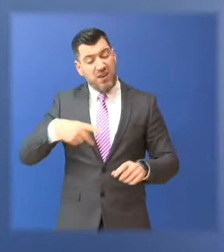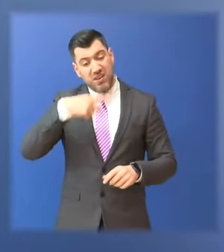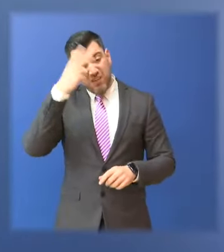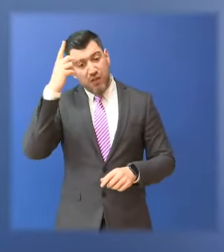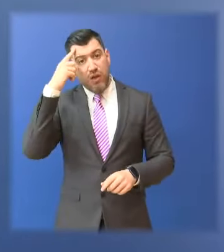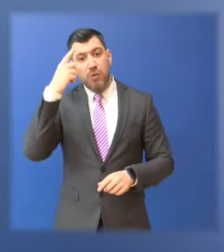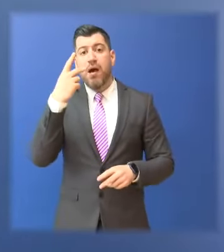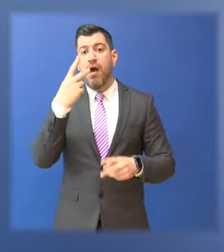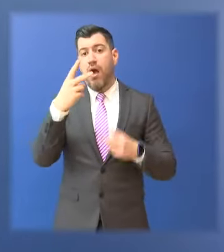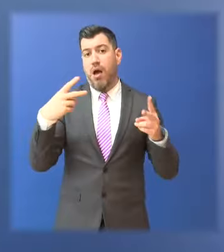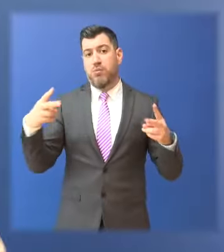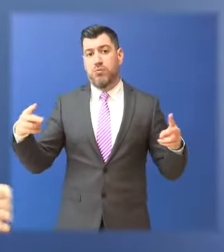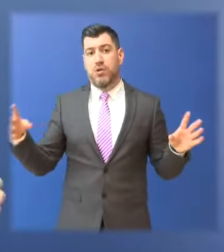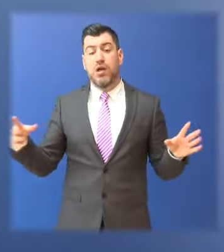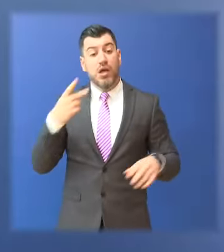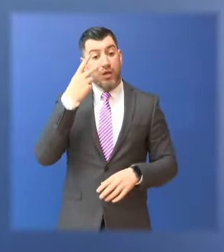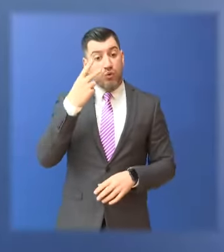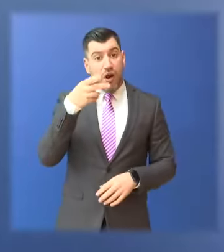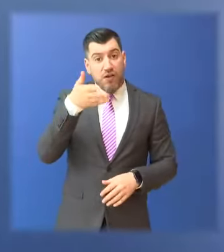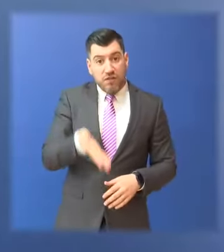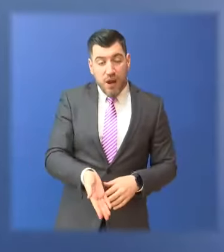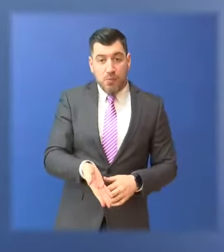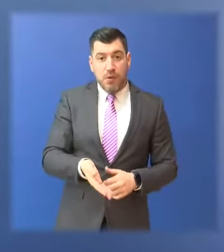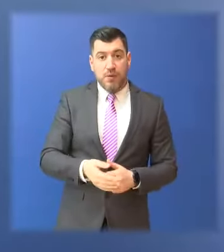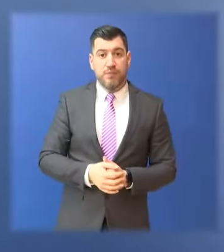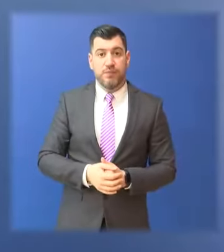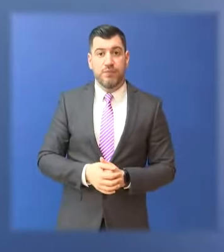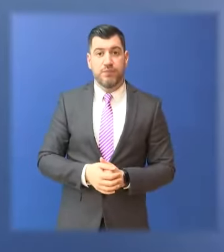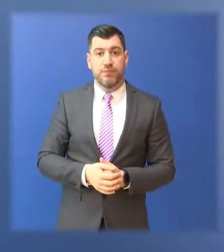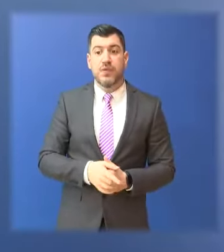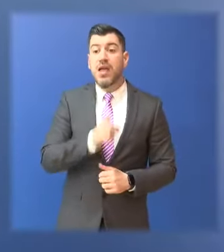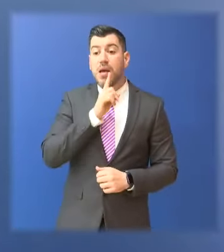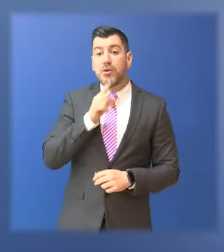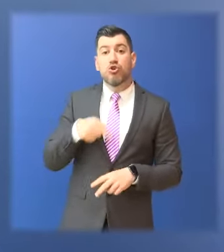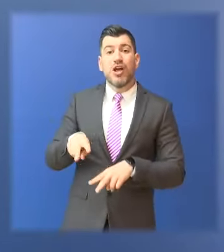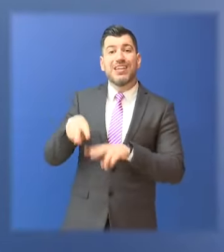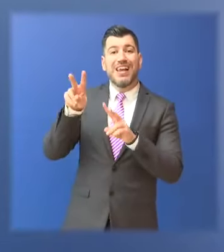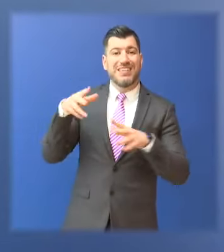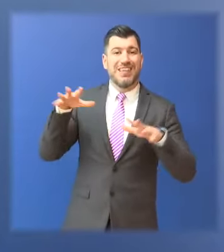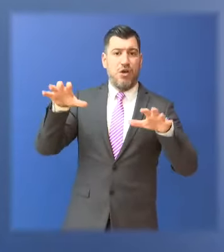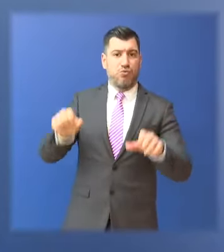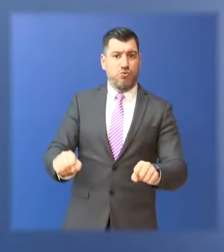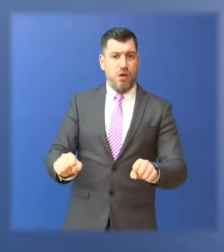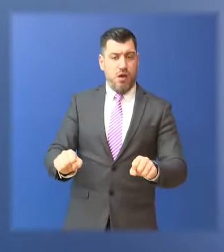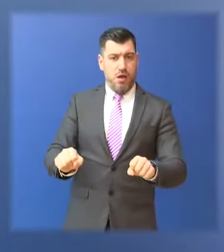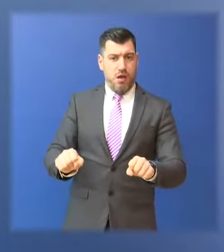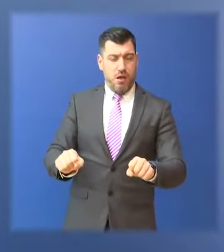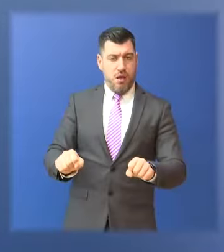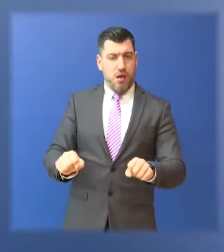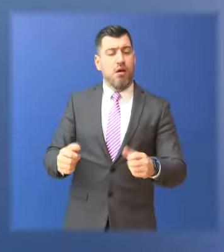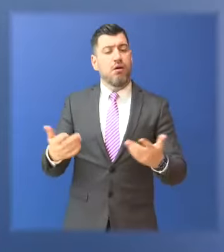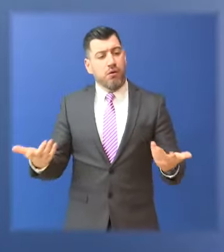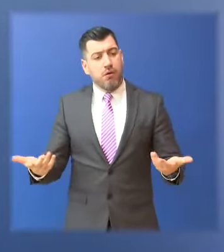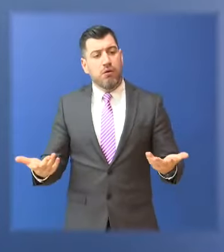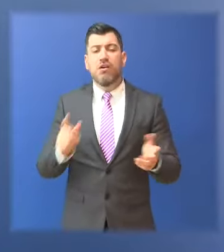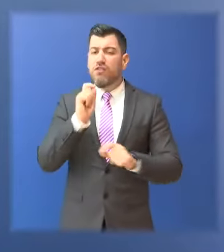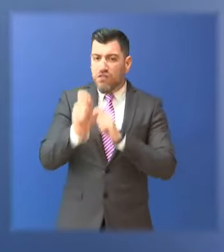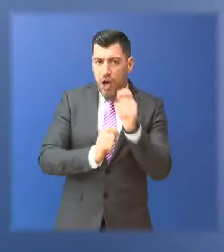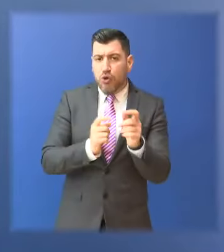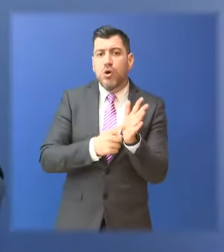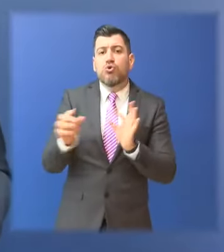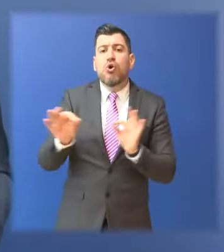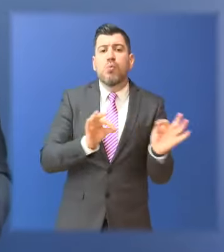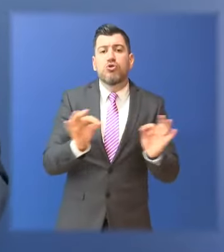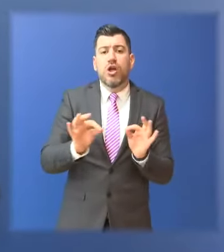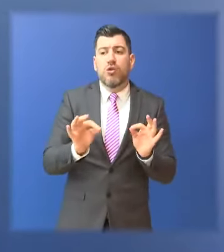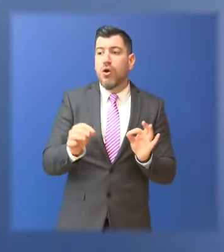την πλειοψηφία και ως εκτελεστική εξουσία εισάγουμε αυτά που θεωρούμε εμείς σωστά νομοσχέδια. Έχει δικαίωμα η αντιπολίτευση